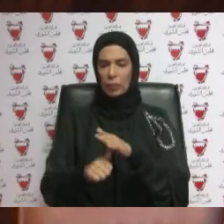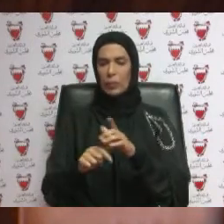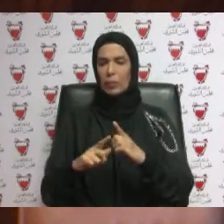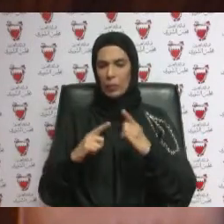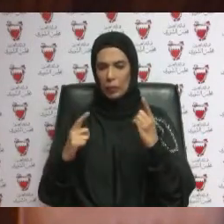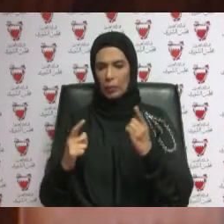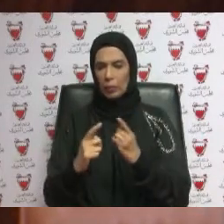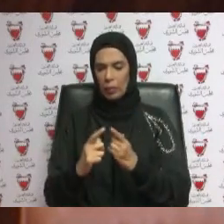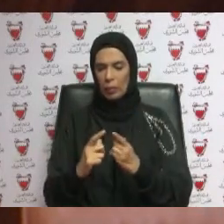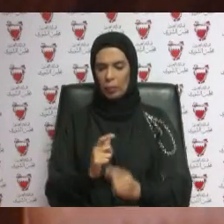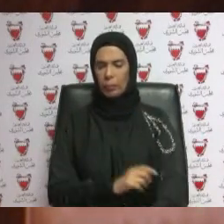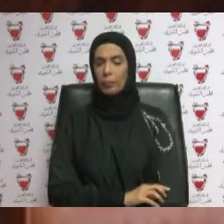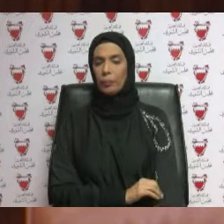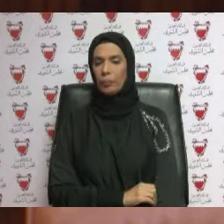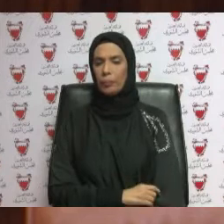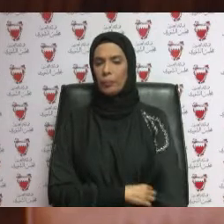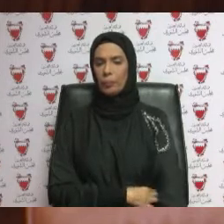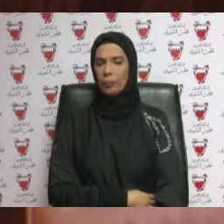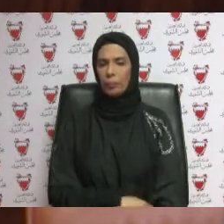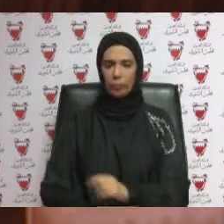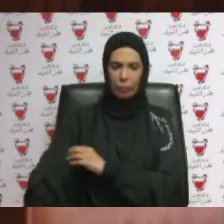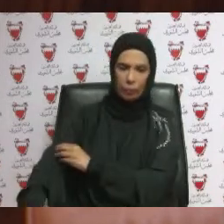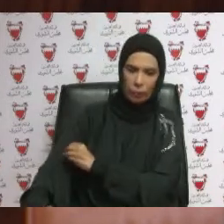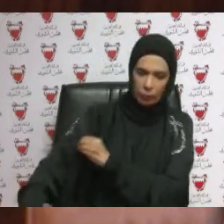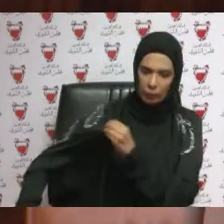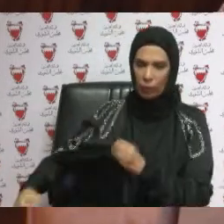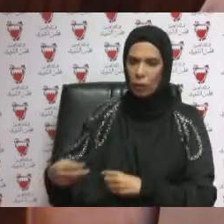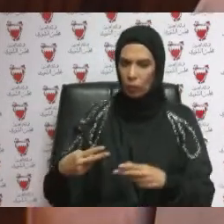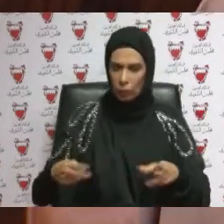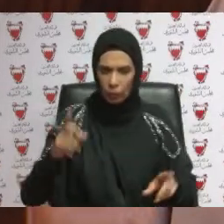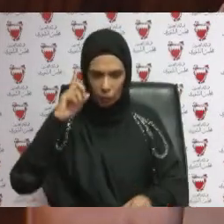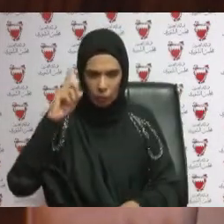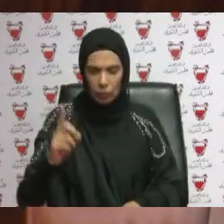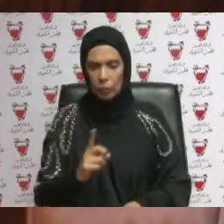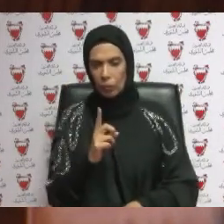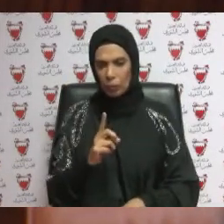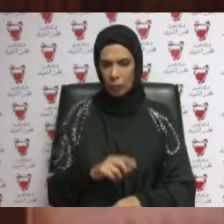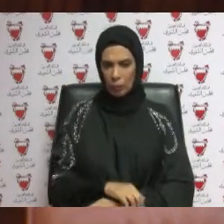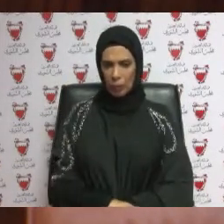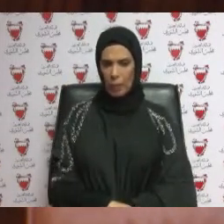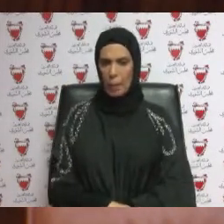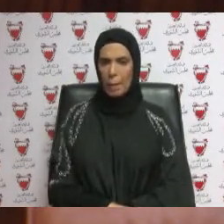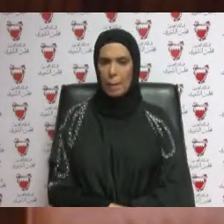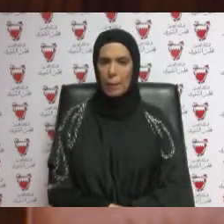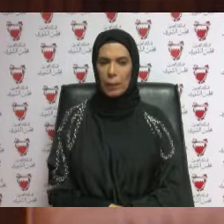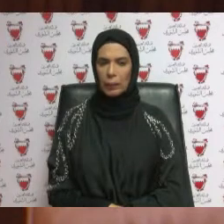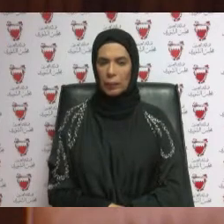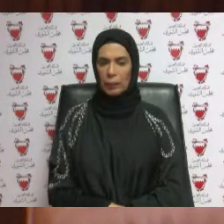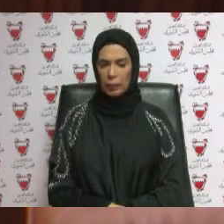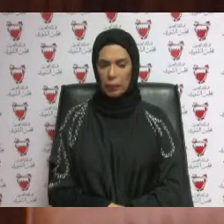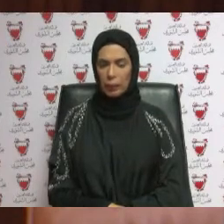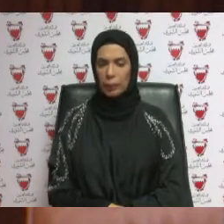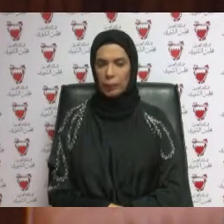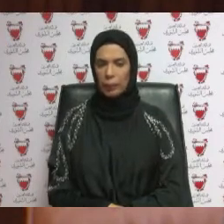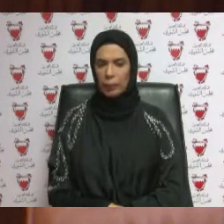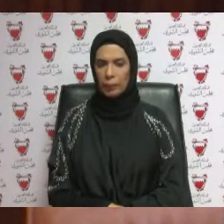وأعضاء اللجنة على تقريرهم ونوافقهم الرأي في رئيس الموافقة في توصية الموافقة على المشروع.